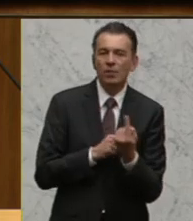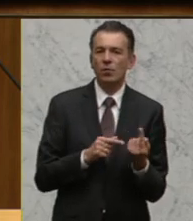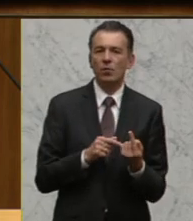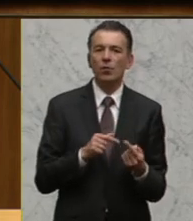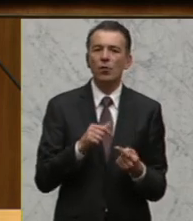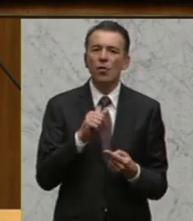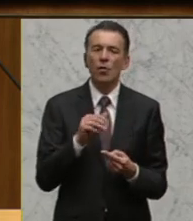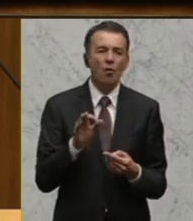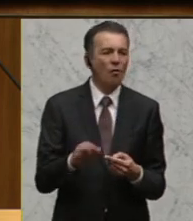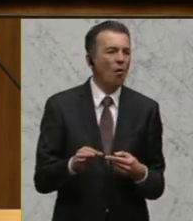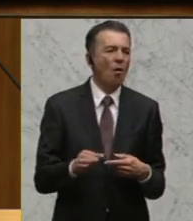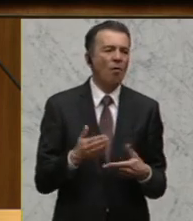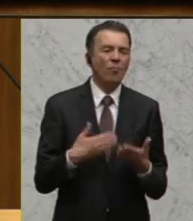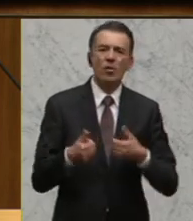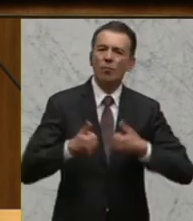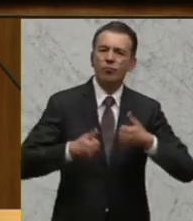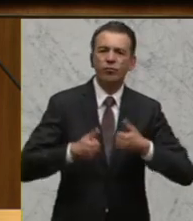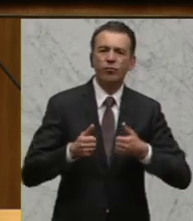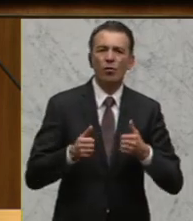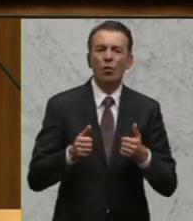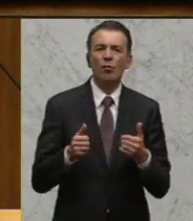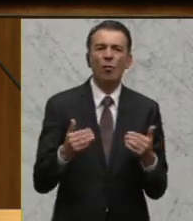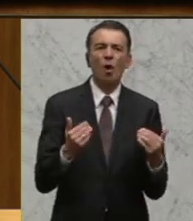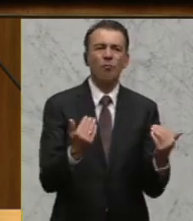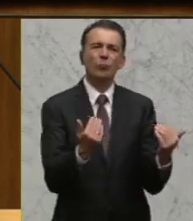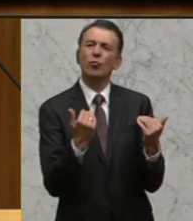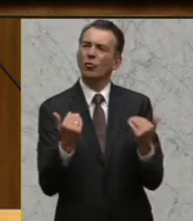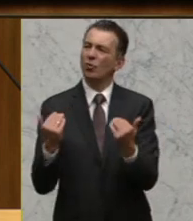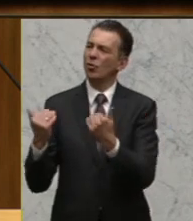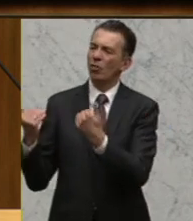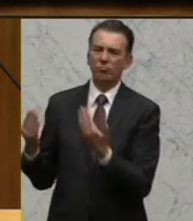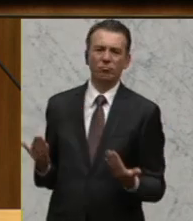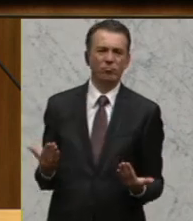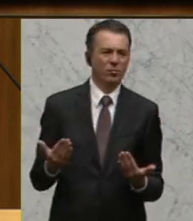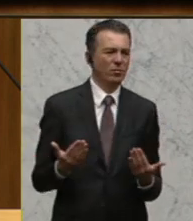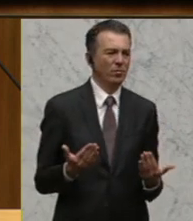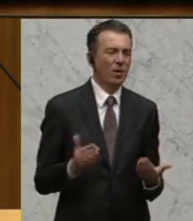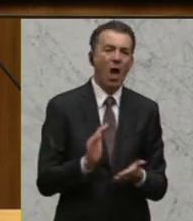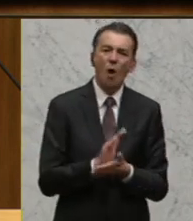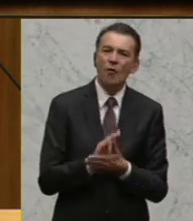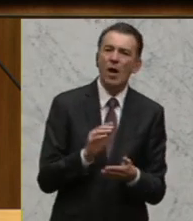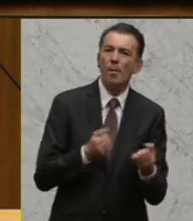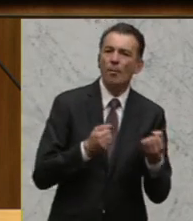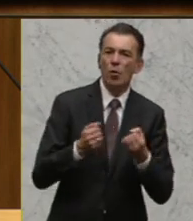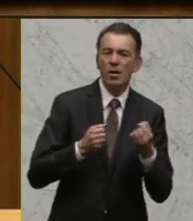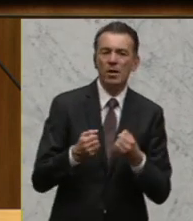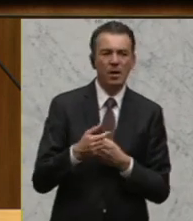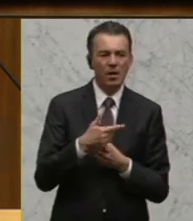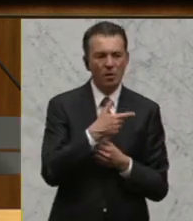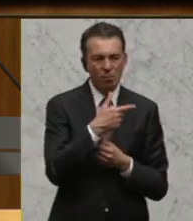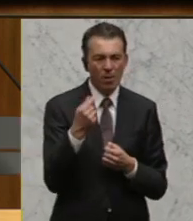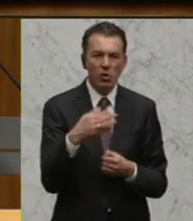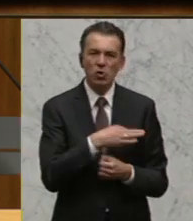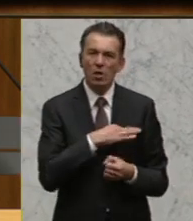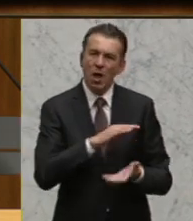für Merkantilismus, kein Platz für Protektionismus, meine Damen und Herren. Wie gesagt, es ist Aufgabe der Politik, den Menschen diese